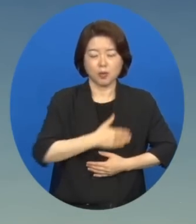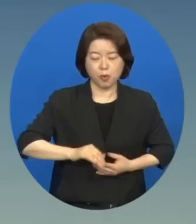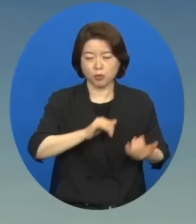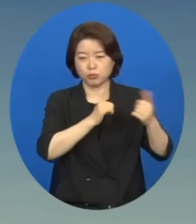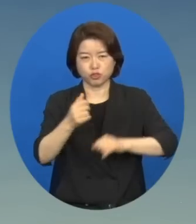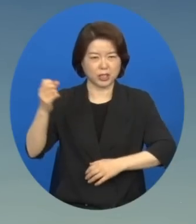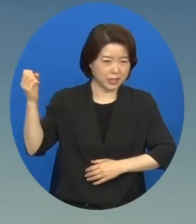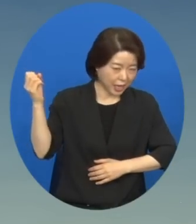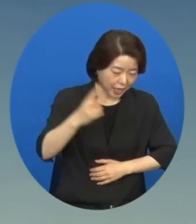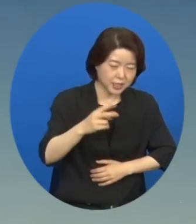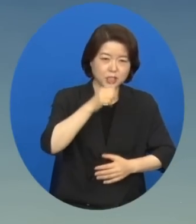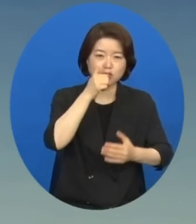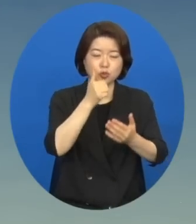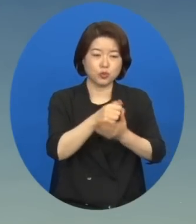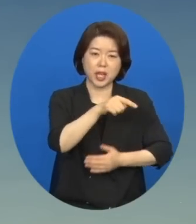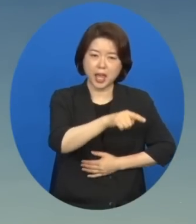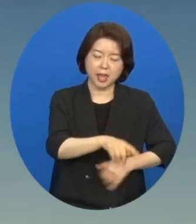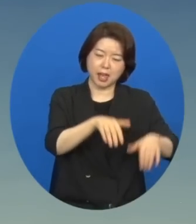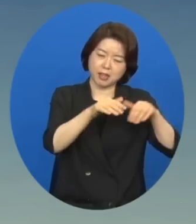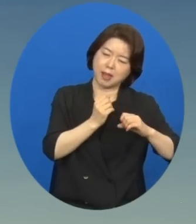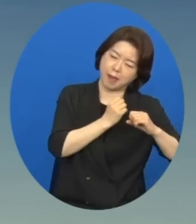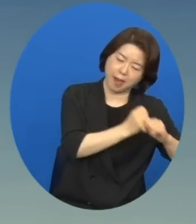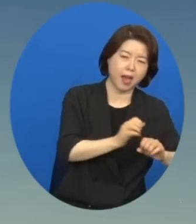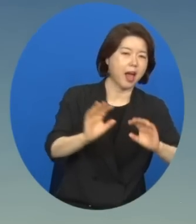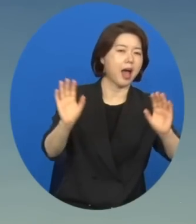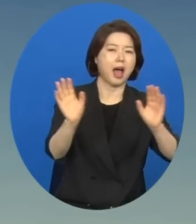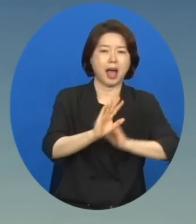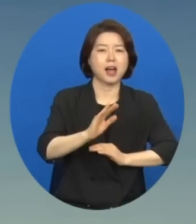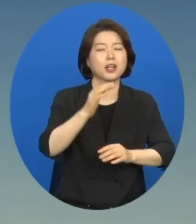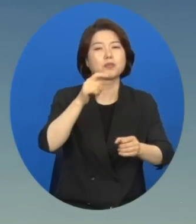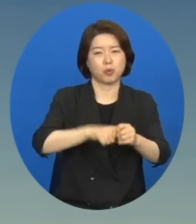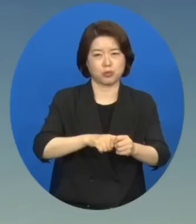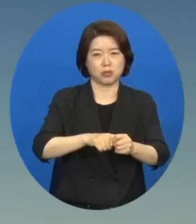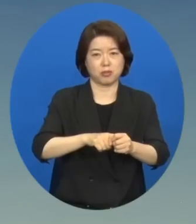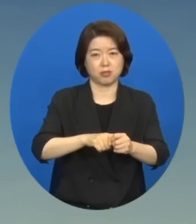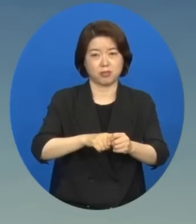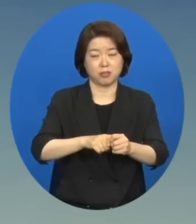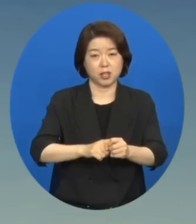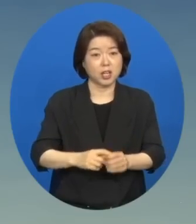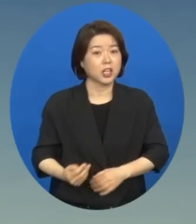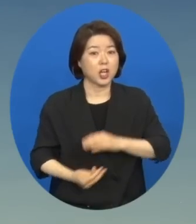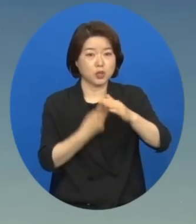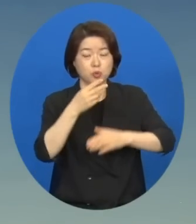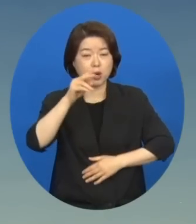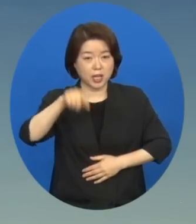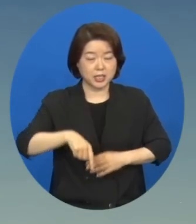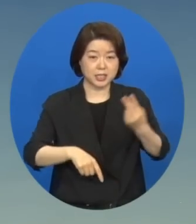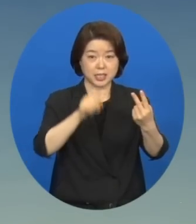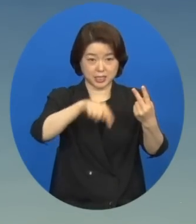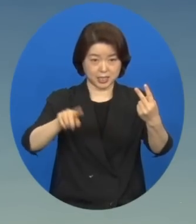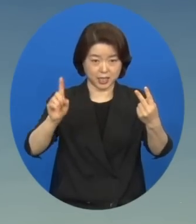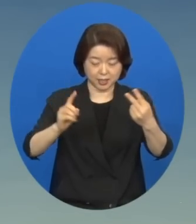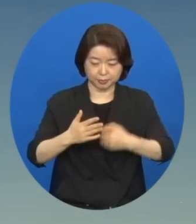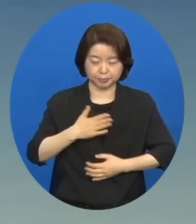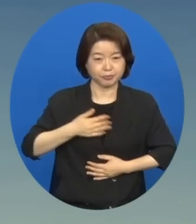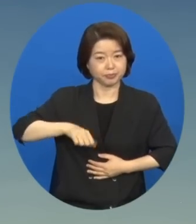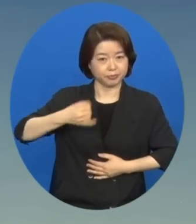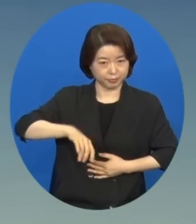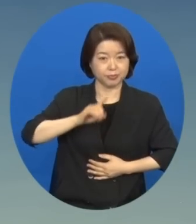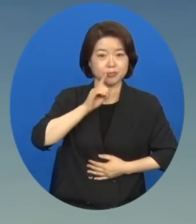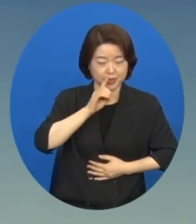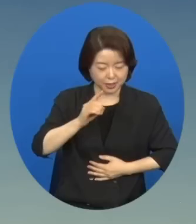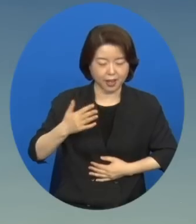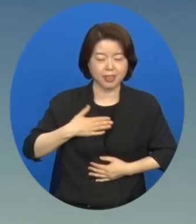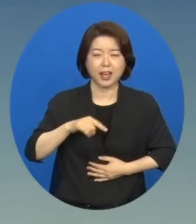우리가 죄에게 종노릇하지 아니하려 함이니, 요한일서 2장 1절에 나의 자녀들아 내가